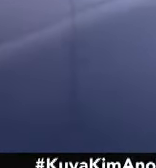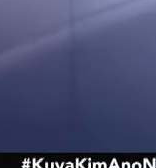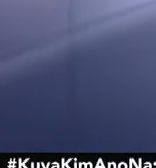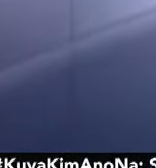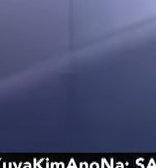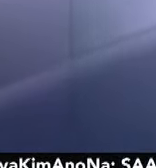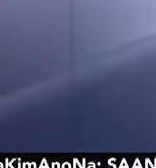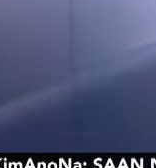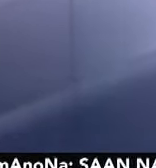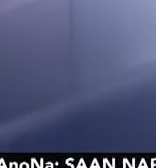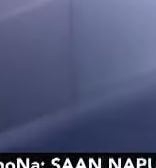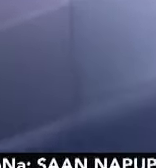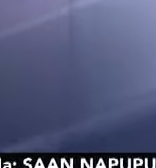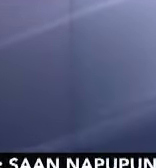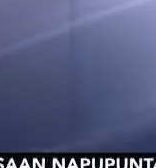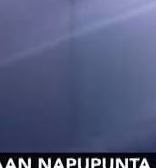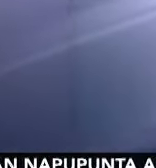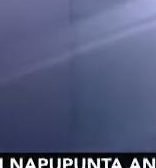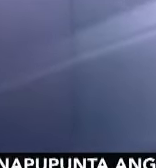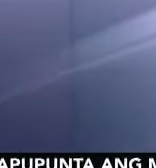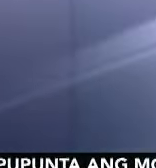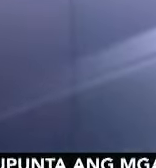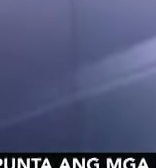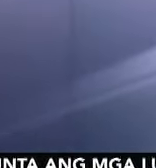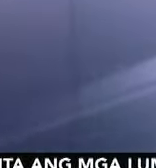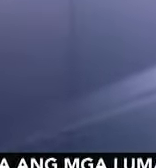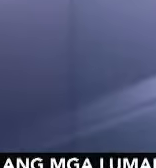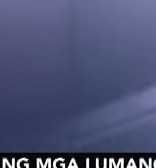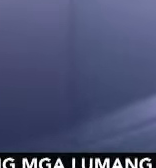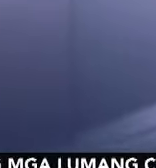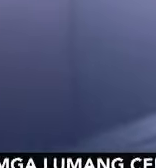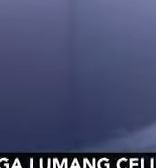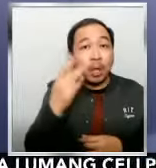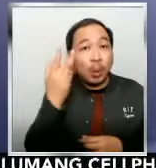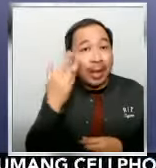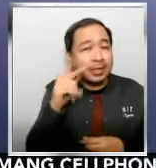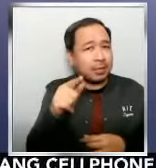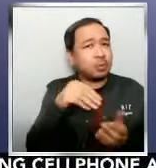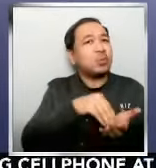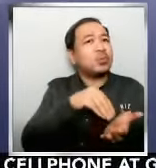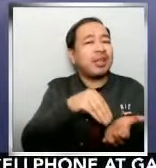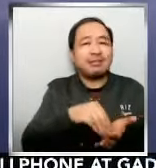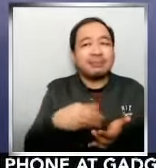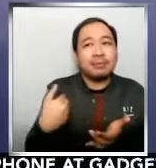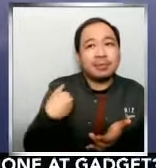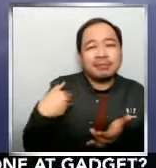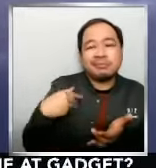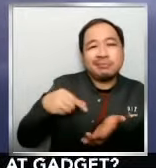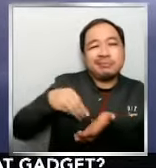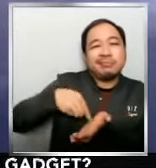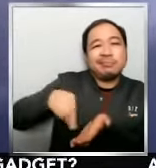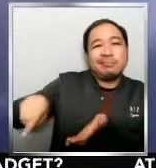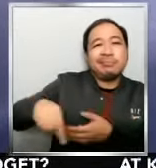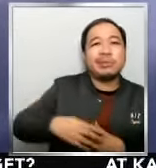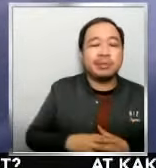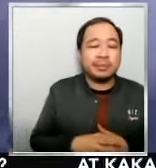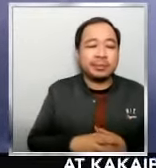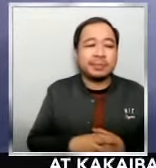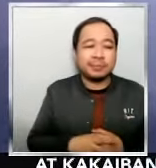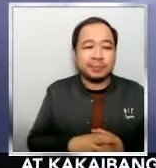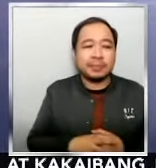Sur. At ang ugat ng pananakit, utang daw na hindi nabayaran. Yan po ang tinutukan ni Ivy Hernando ng GMA Regional